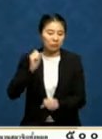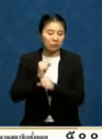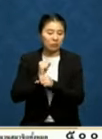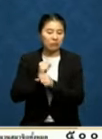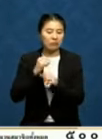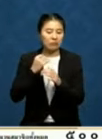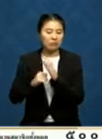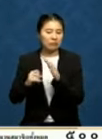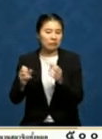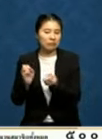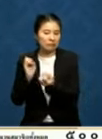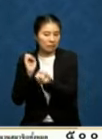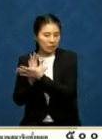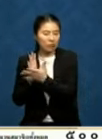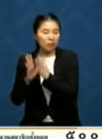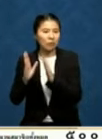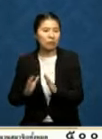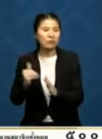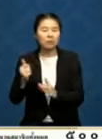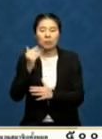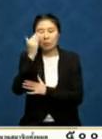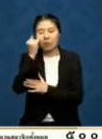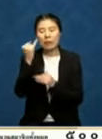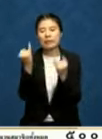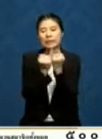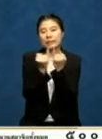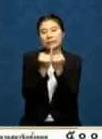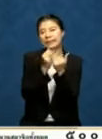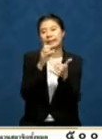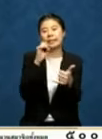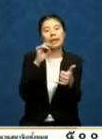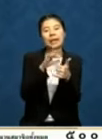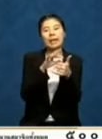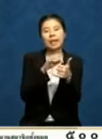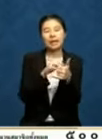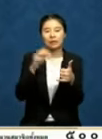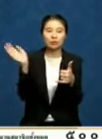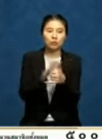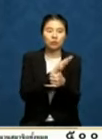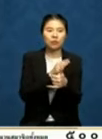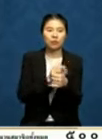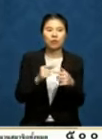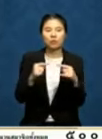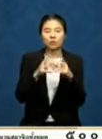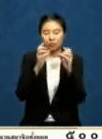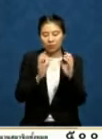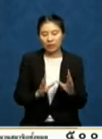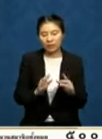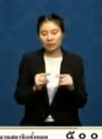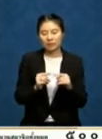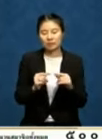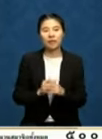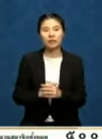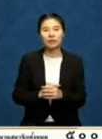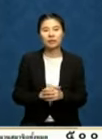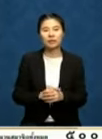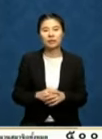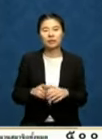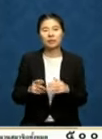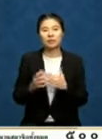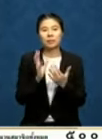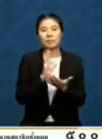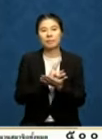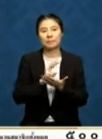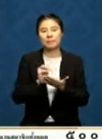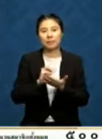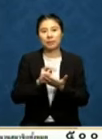กับลูกคนอื่นถ้าเราไปดูครับทางอาจารย์ที่มหาวิทยาลัยเท็กซัสที่สหรัฐอเมริกาครับอลิซาเบธเกอร์ชอฟนะครับ